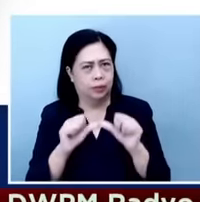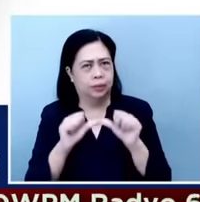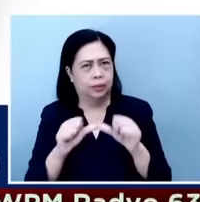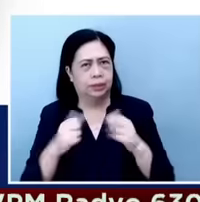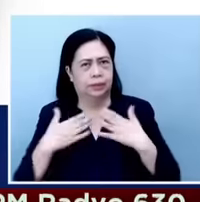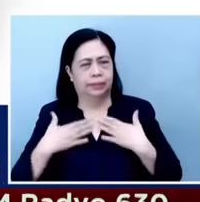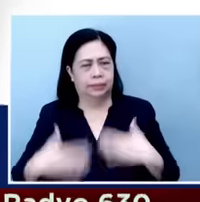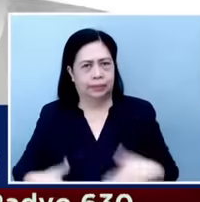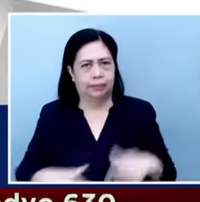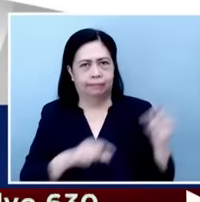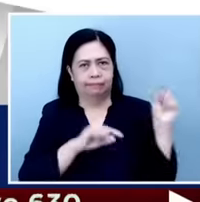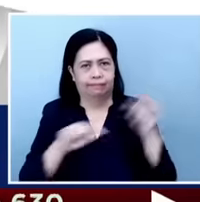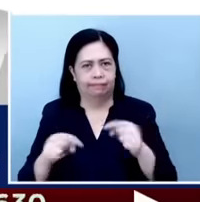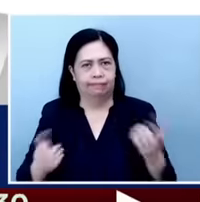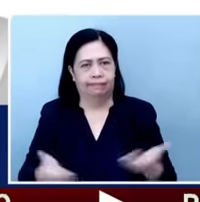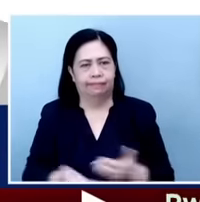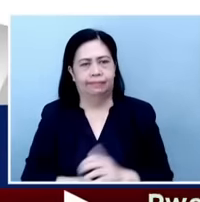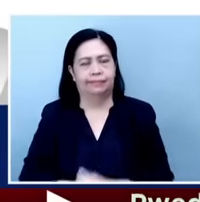katawan ko.